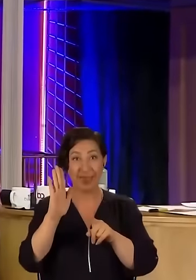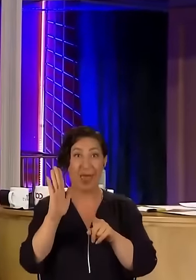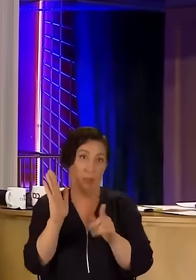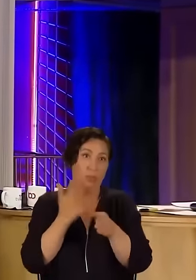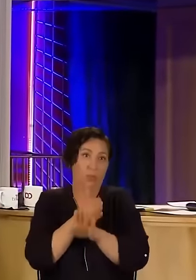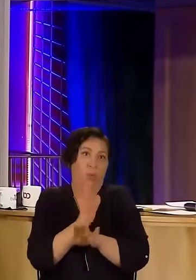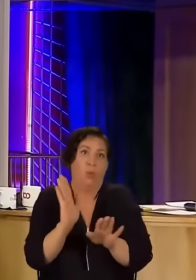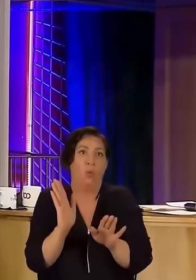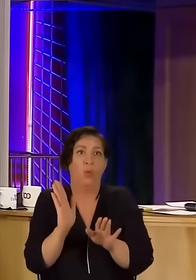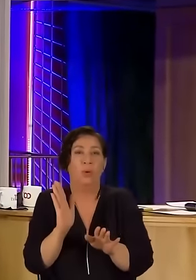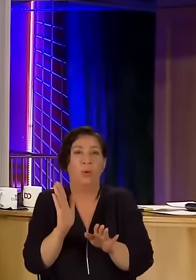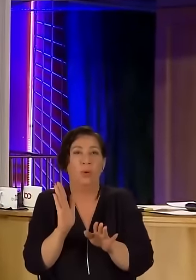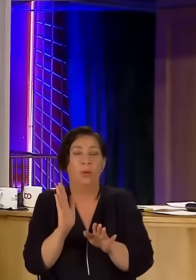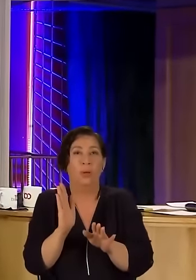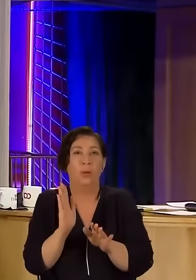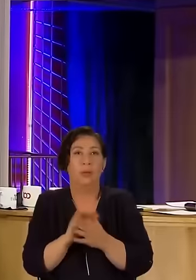orijinalinde